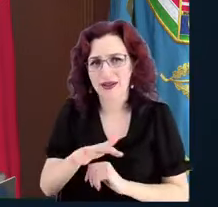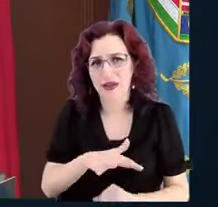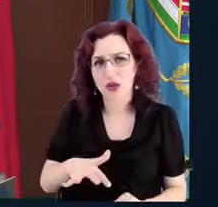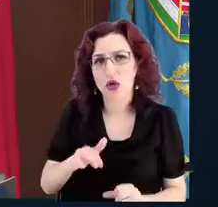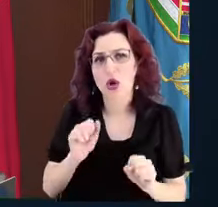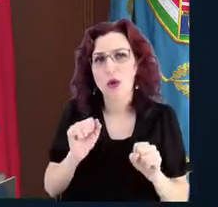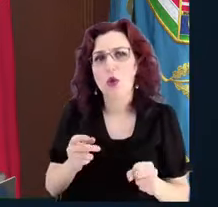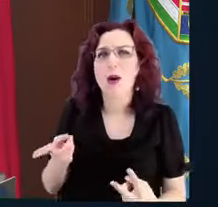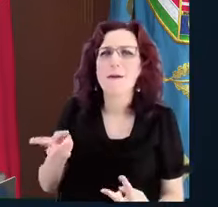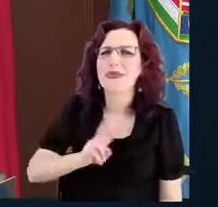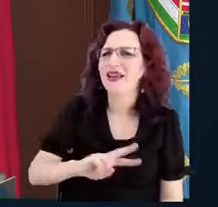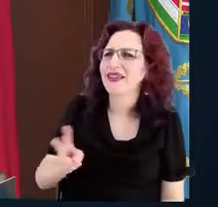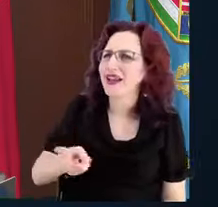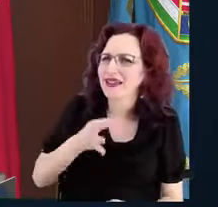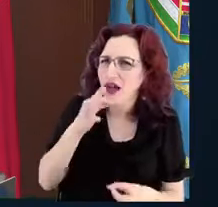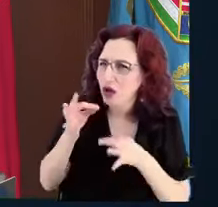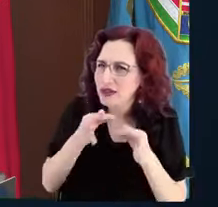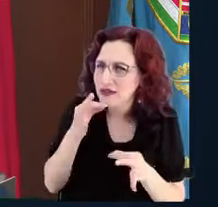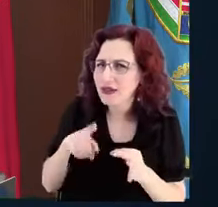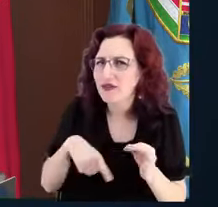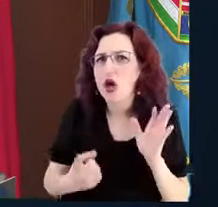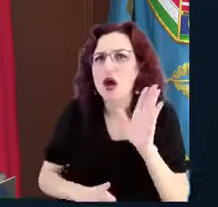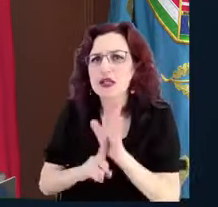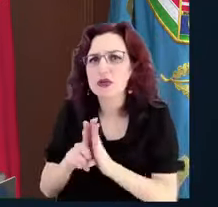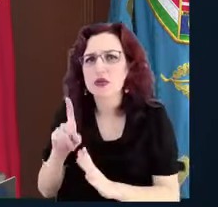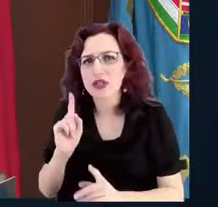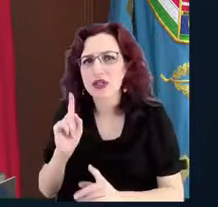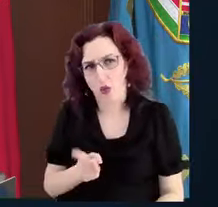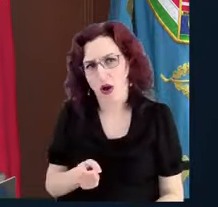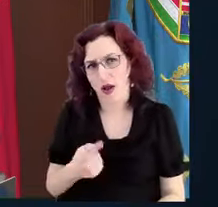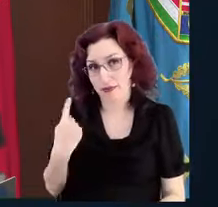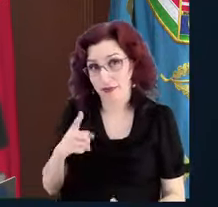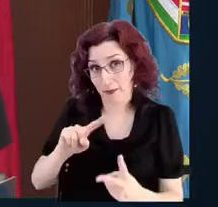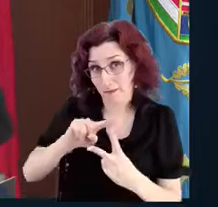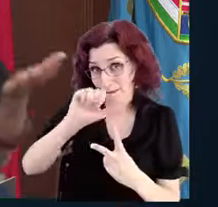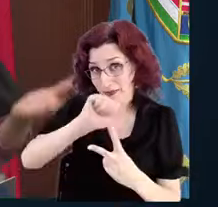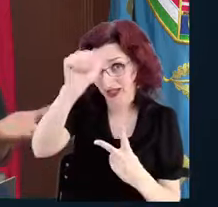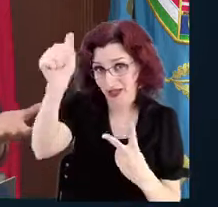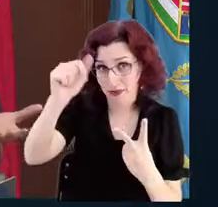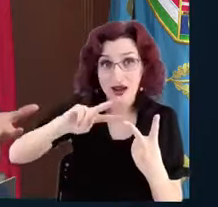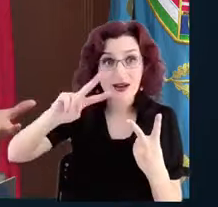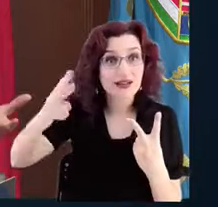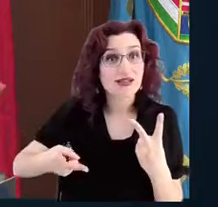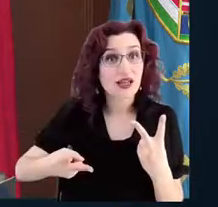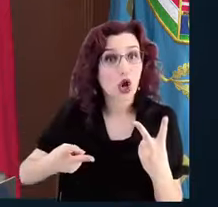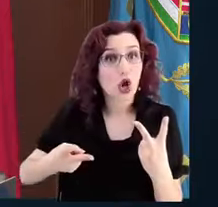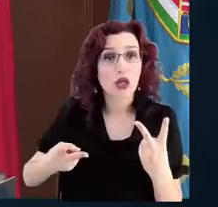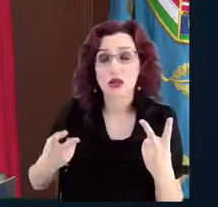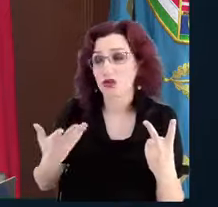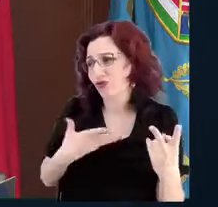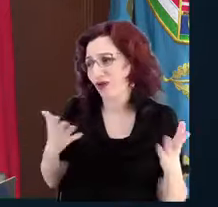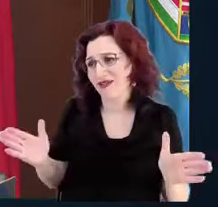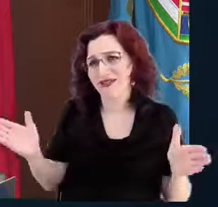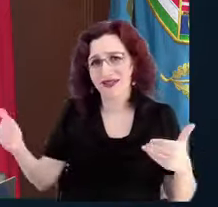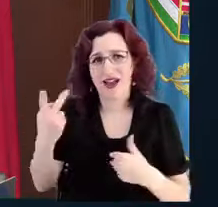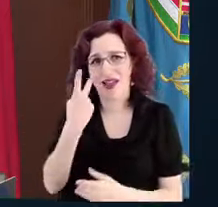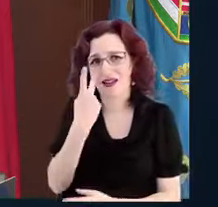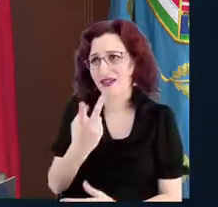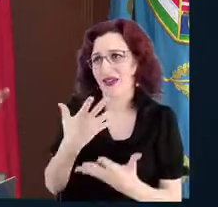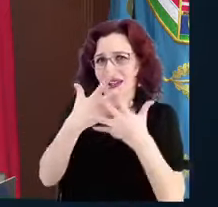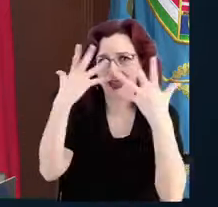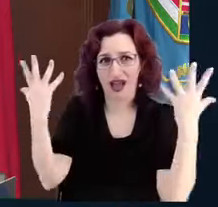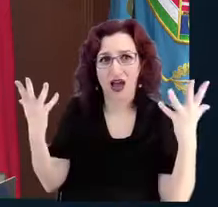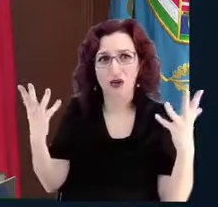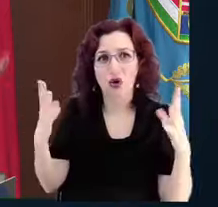loro cosa può offrire concretamente e se questa è la prima ambizione la seconda ambizione la racconta questa sala l'ente bilaterale del turismo